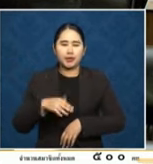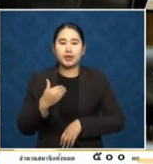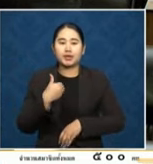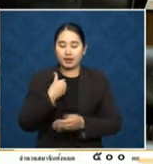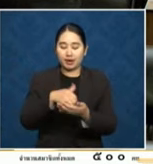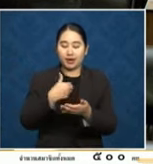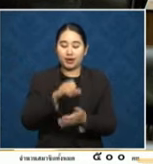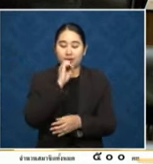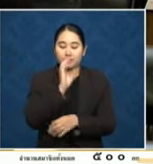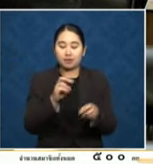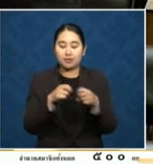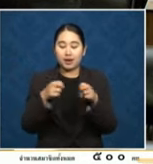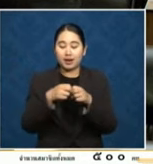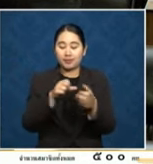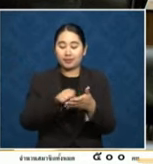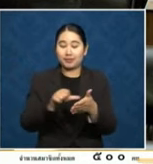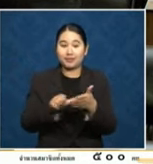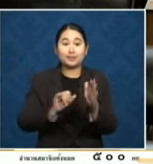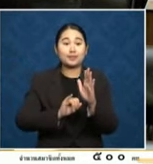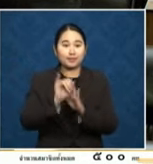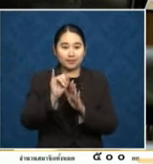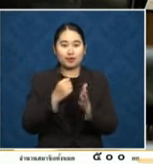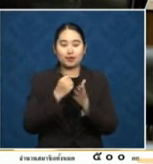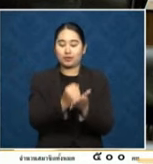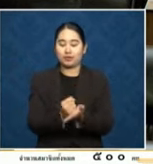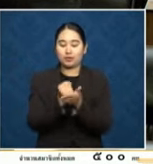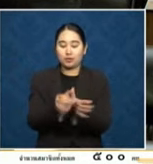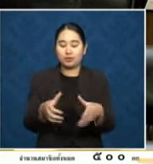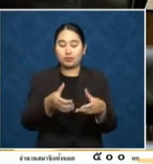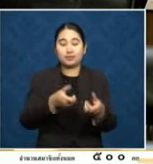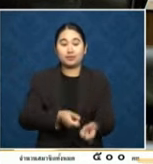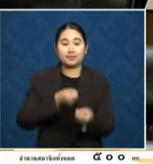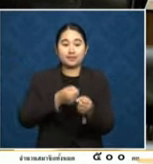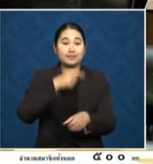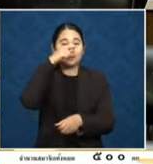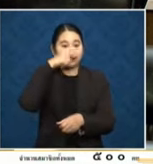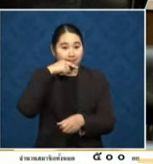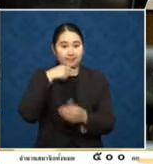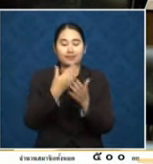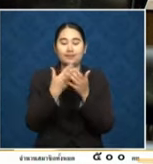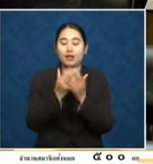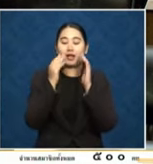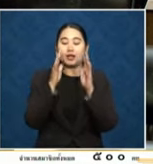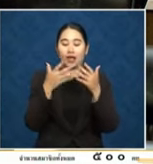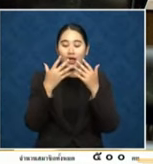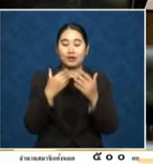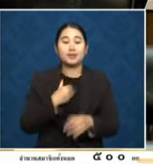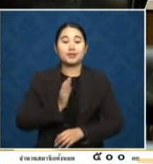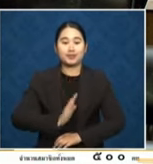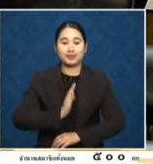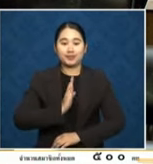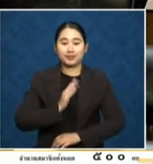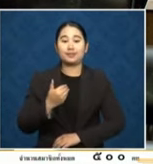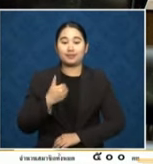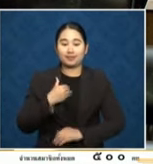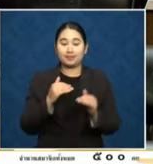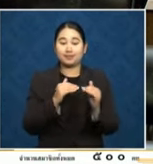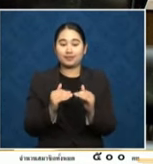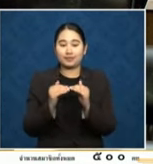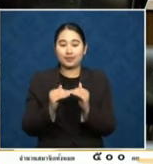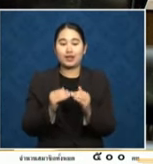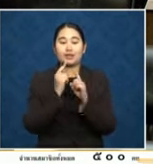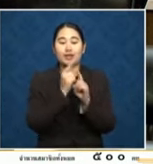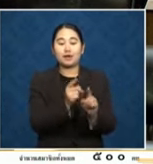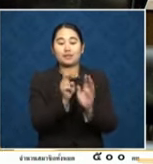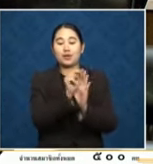ได้นำมาแก้ไขปัญหาได้ตรงจุดเพื่อให้พี่น้องเกษตรกรไทยมีกินมีใช้มีเกียรติมีศักดิ์ศรีตามนโยบายของท่านด้ว